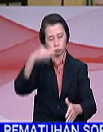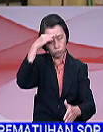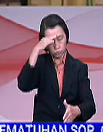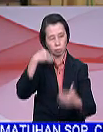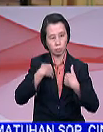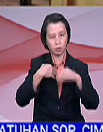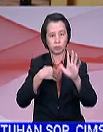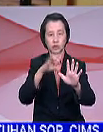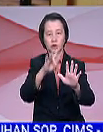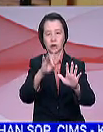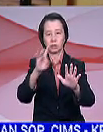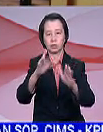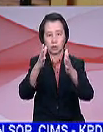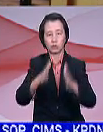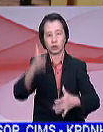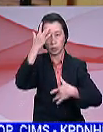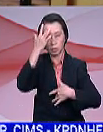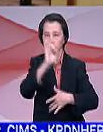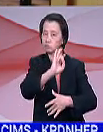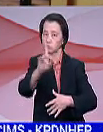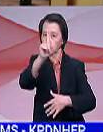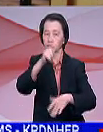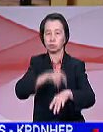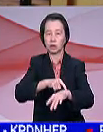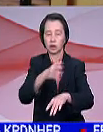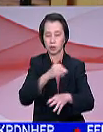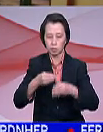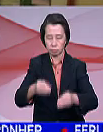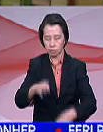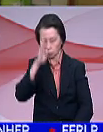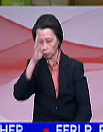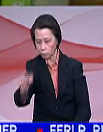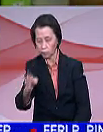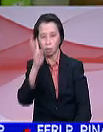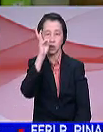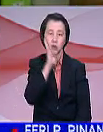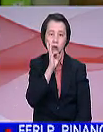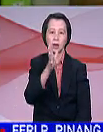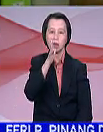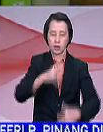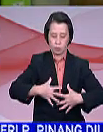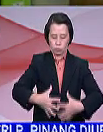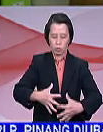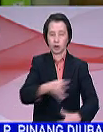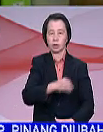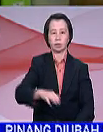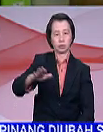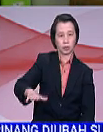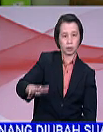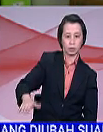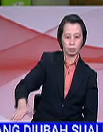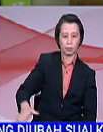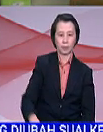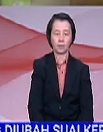memuatkan 585 pesakit dalam satu masa selain memberi fokus kepada wanita, ibu mengandung dan kanak-kanak.